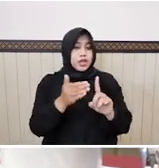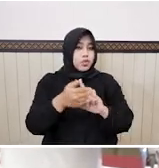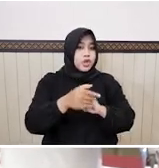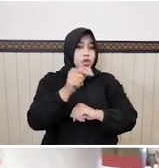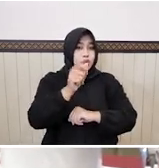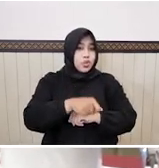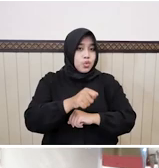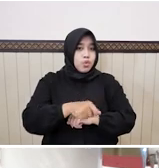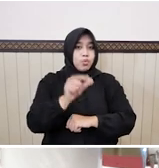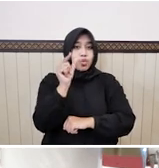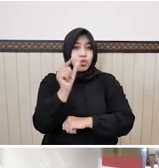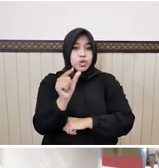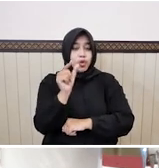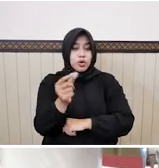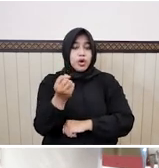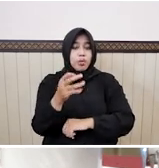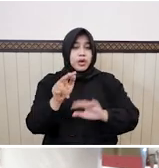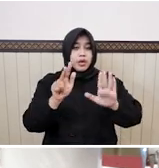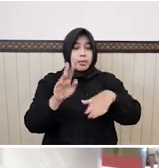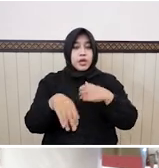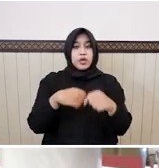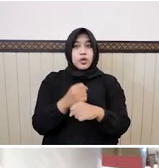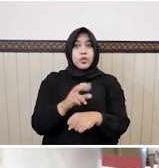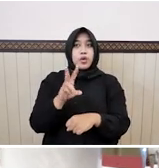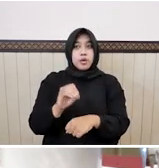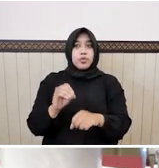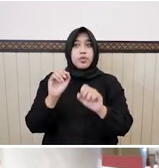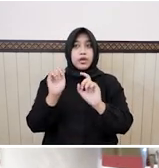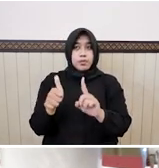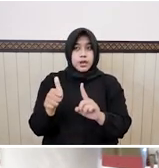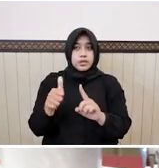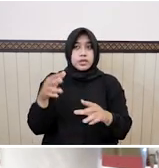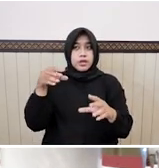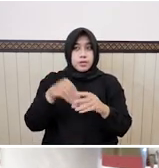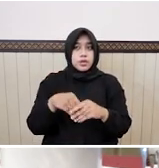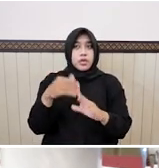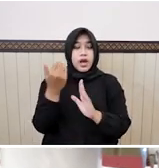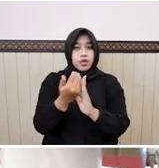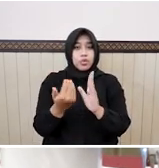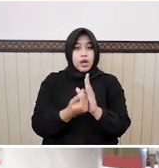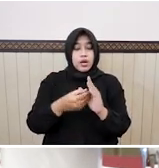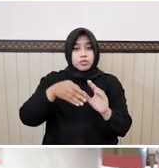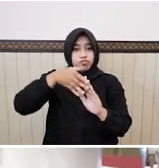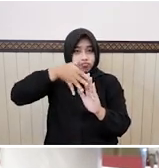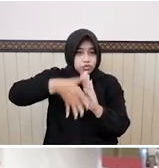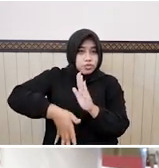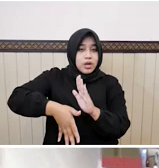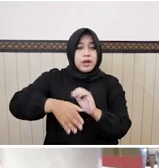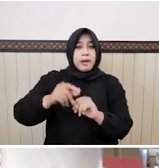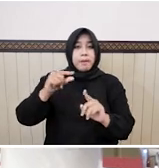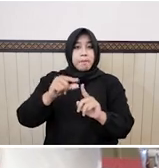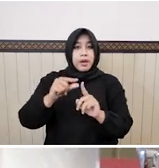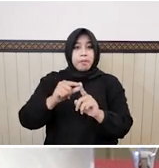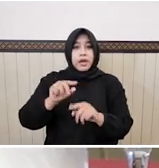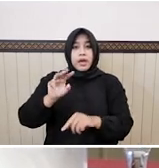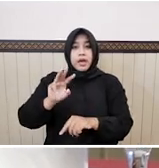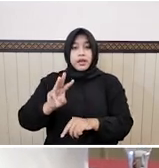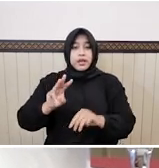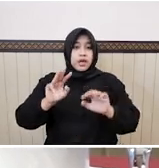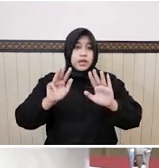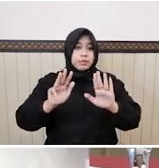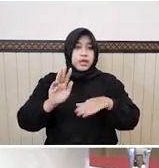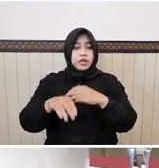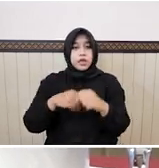undang-undang nomor 8 tahun 2016 termasuk juga aturan turunannya yaitu PP nomor 39 tahun